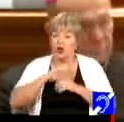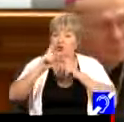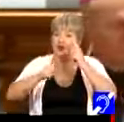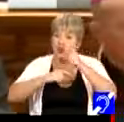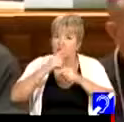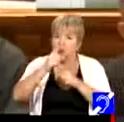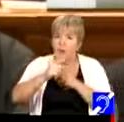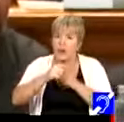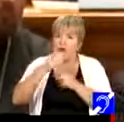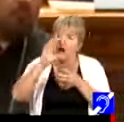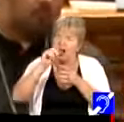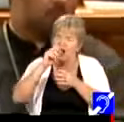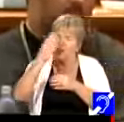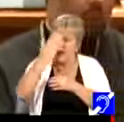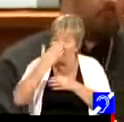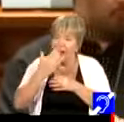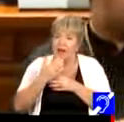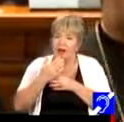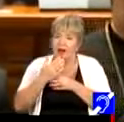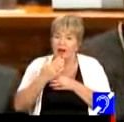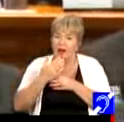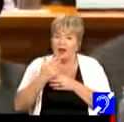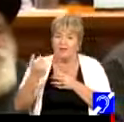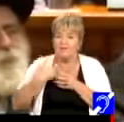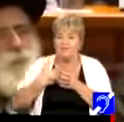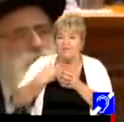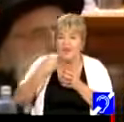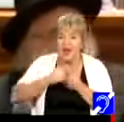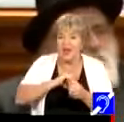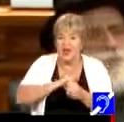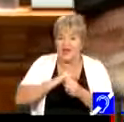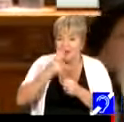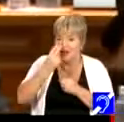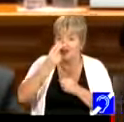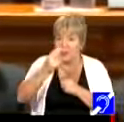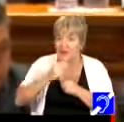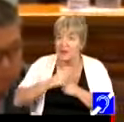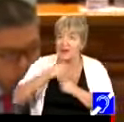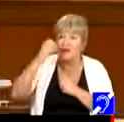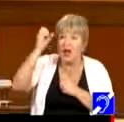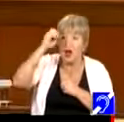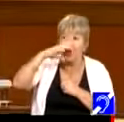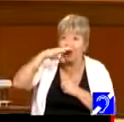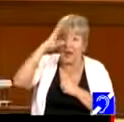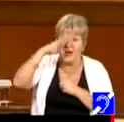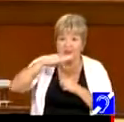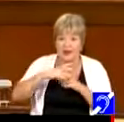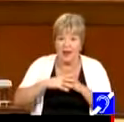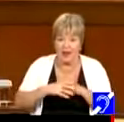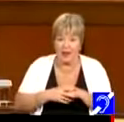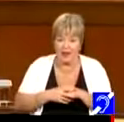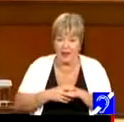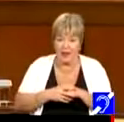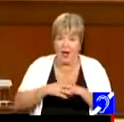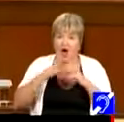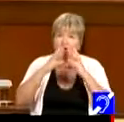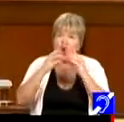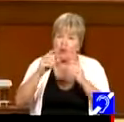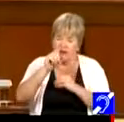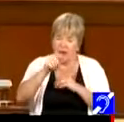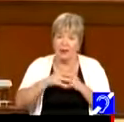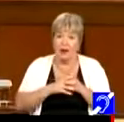atâtea clipe negre, îi era teamă să privească lumina zilei. Poporul